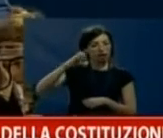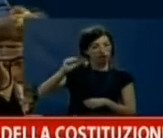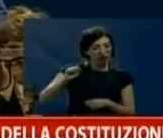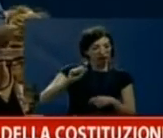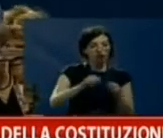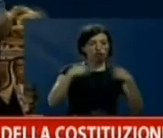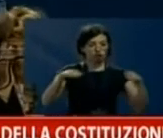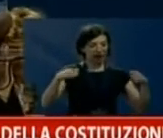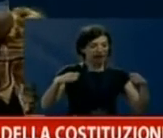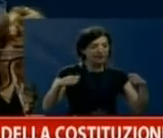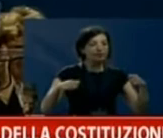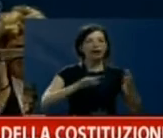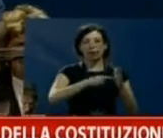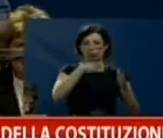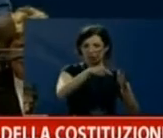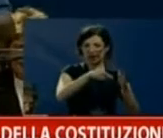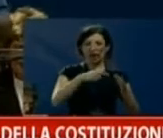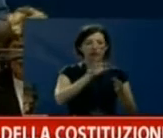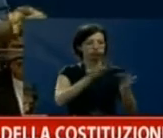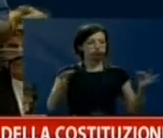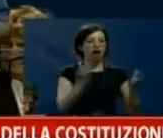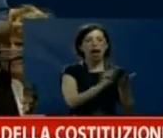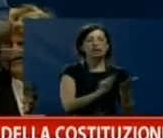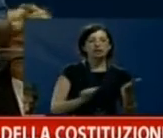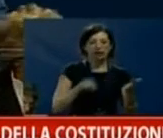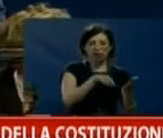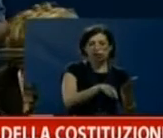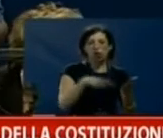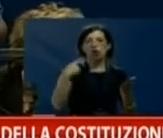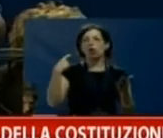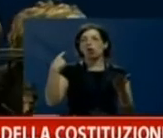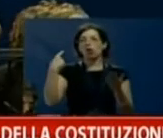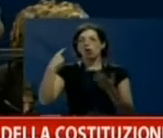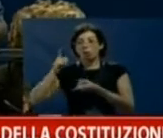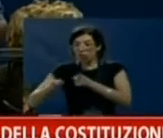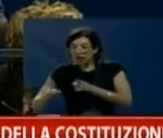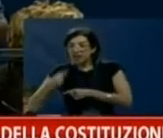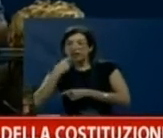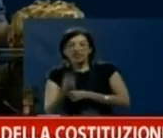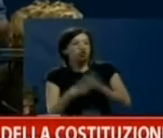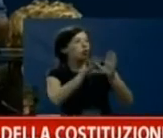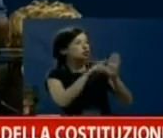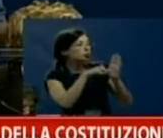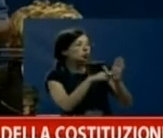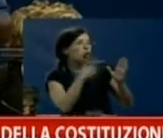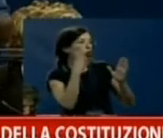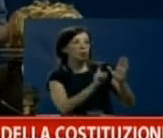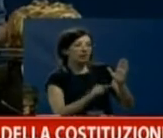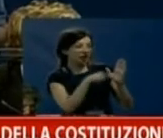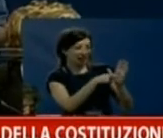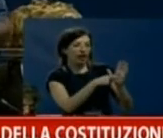come questa sia una falsificazione e sia la debolezza della politica, il suo carattere